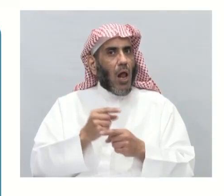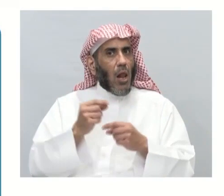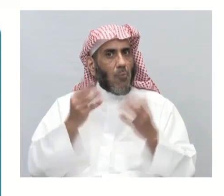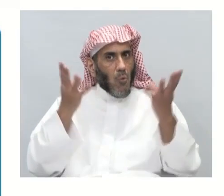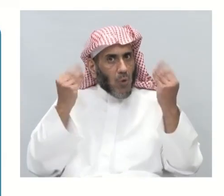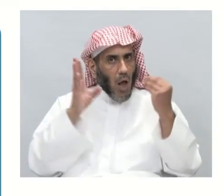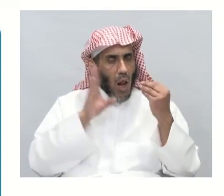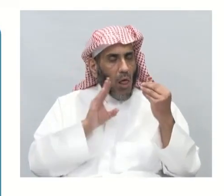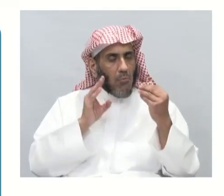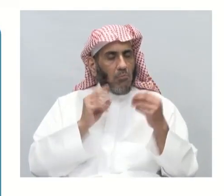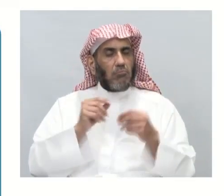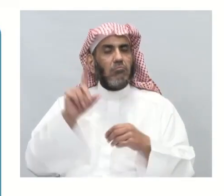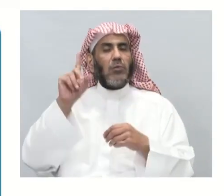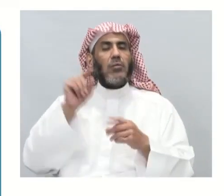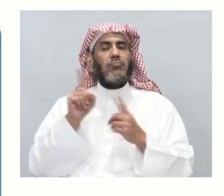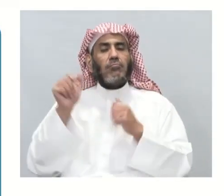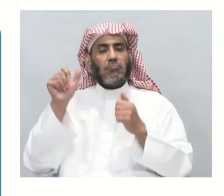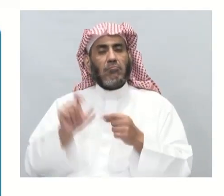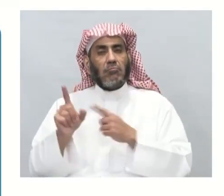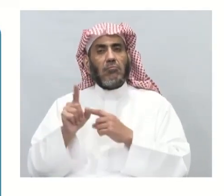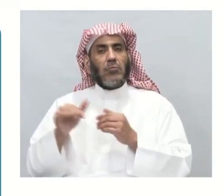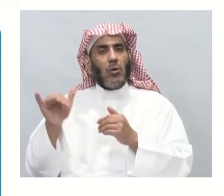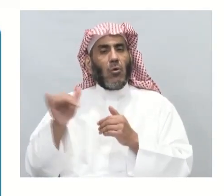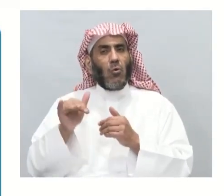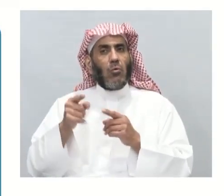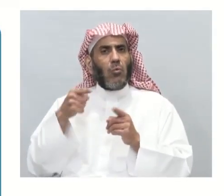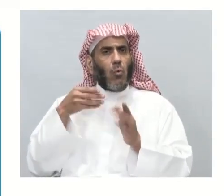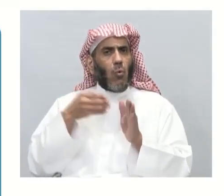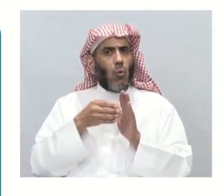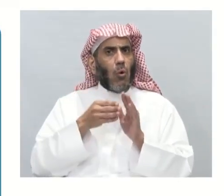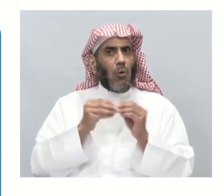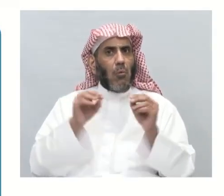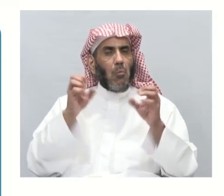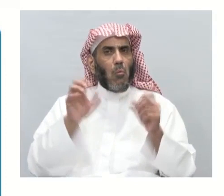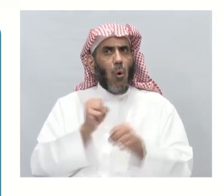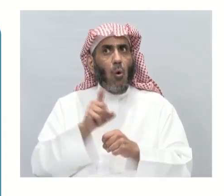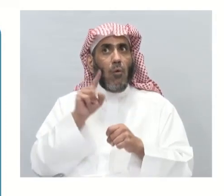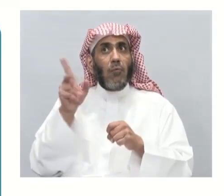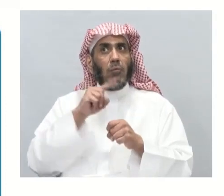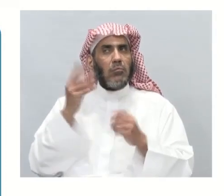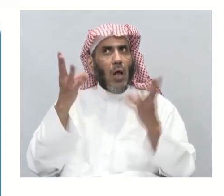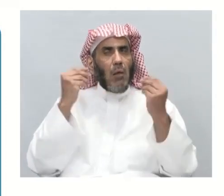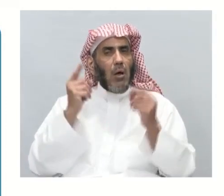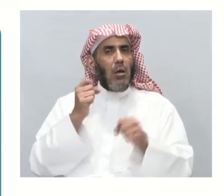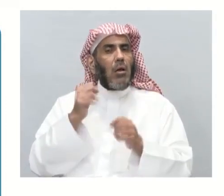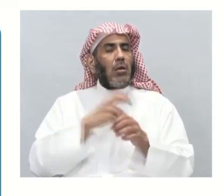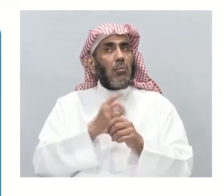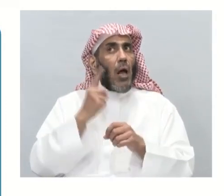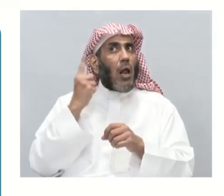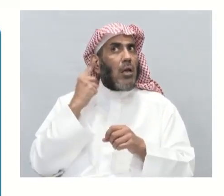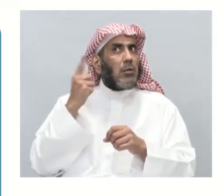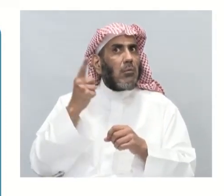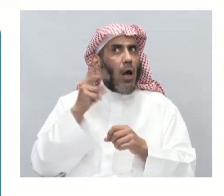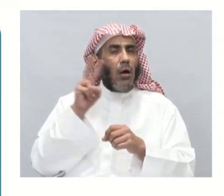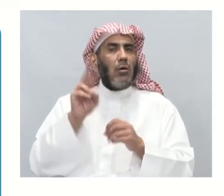متعلم جيد هنا يقول عند حضورك موقفا تعليميا يعتمد على الاستماع افعل ما